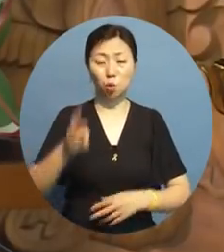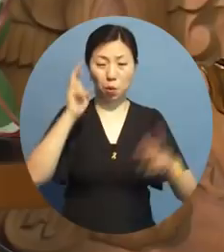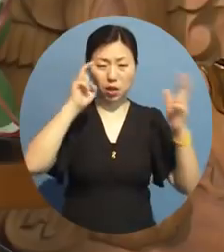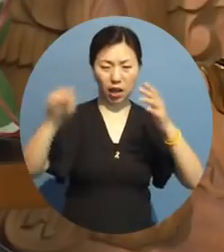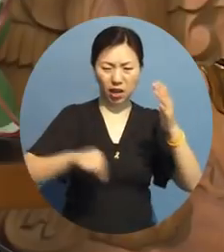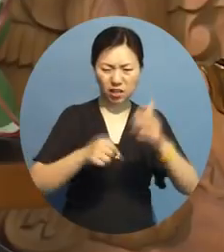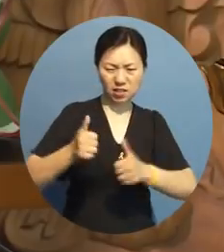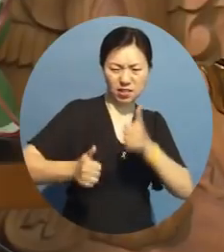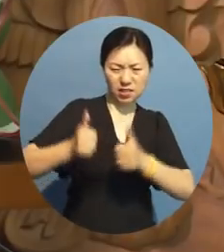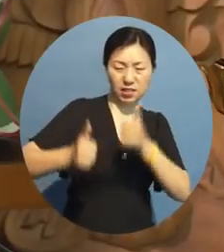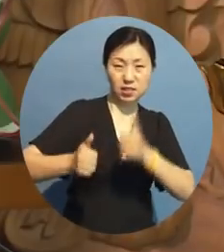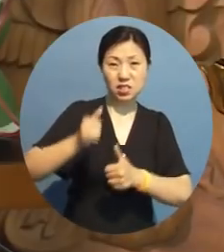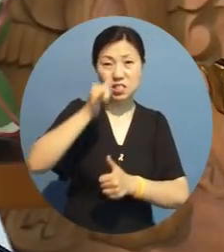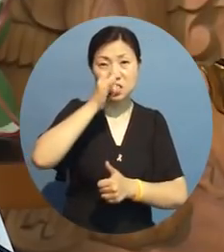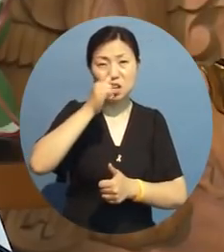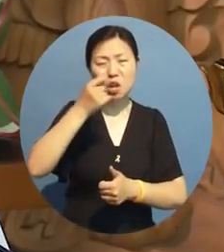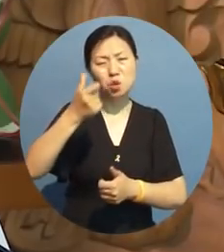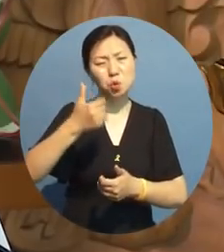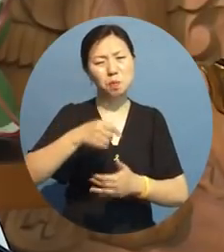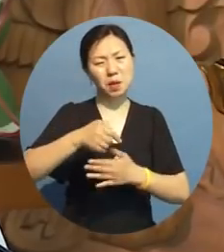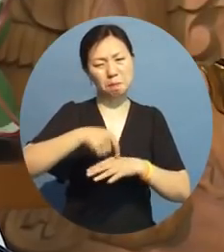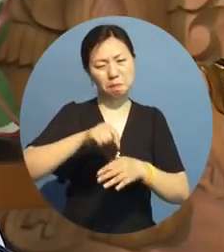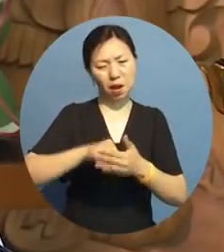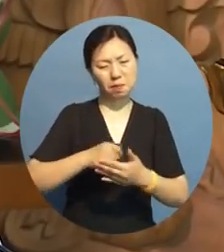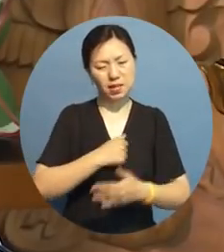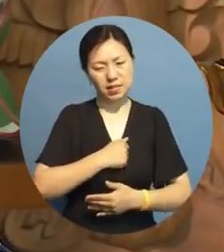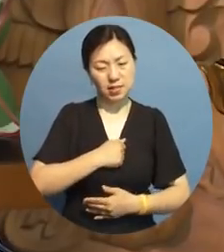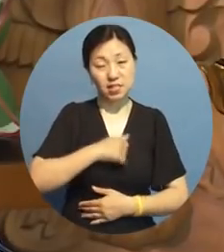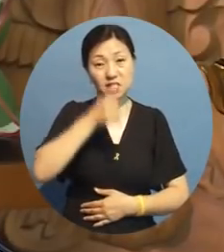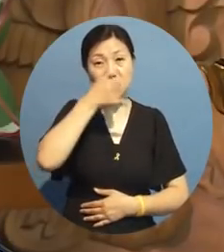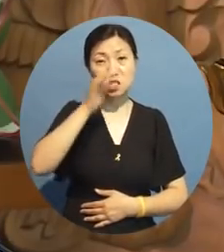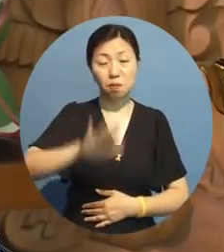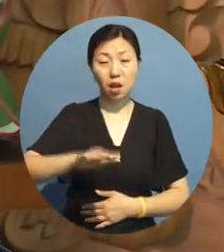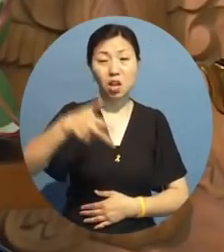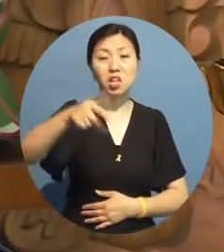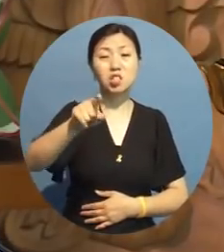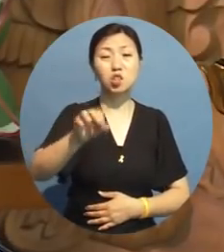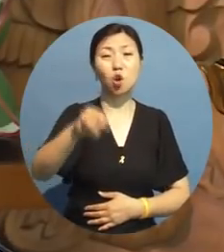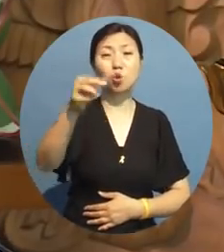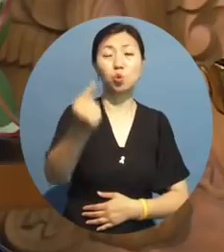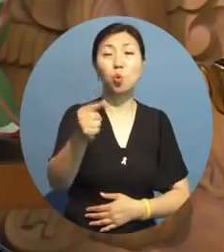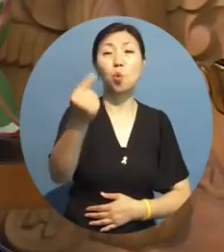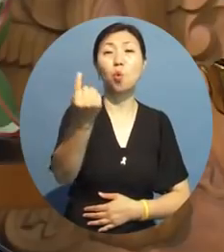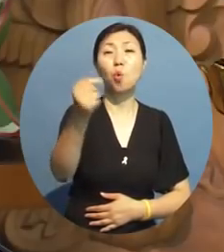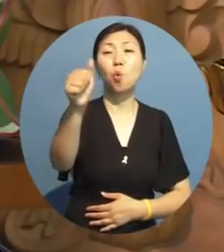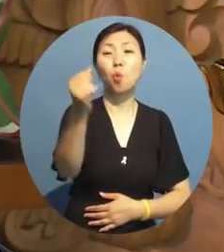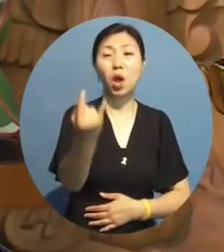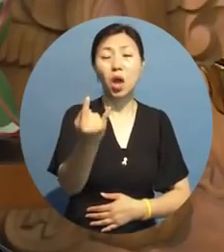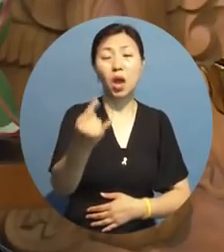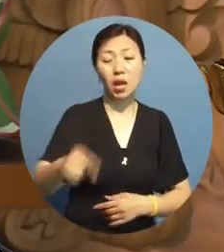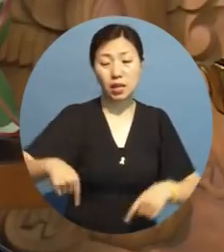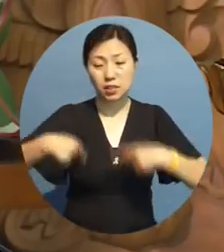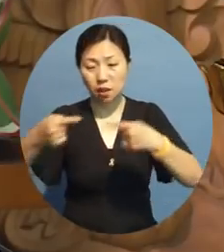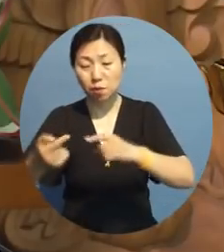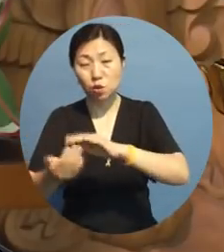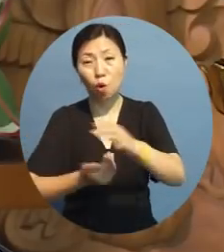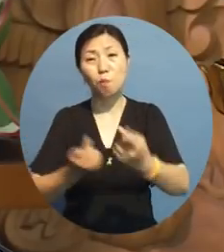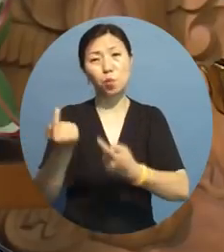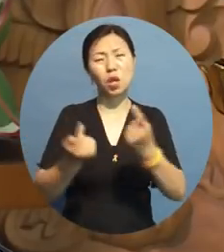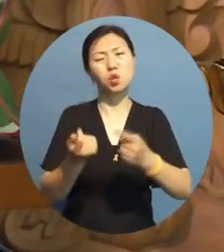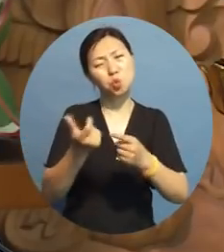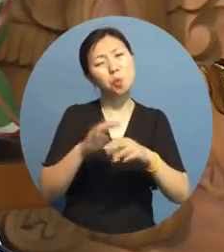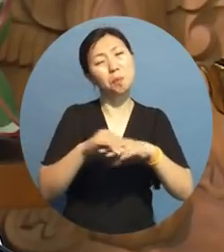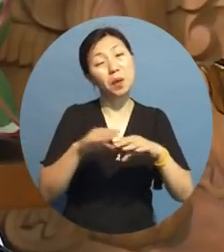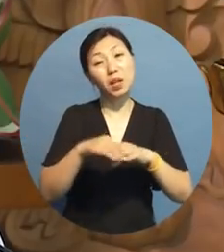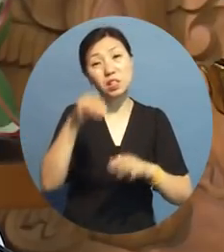경쟁하고 모함하고 하는 거 아직도 그런 게 좀 남았다 하더라도 정토에 만나기보다는 조금 나아졌나 안 나아졌나? 나아졌어.